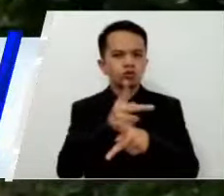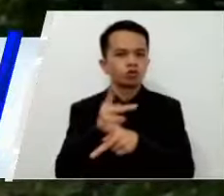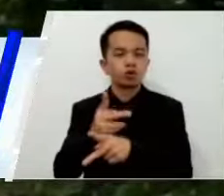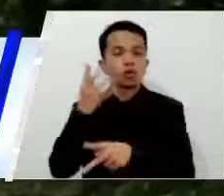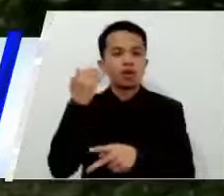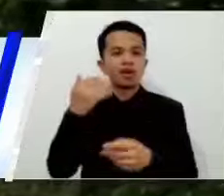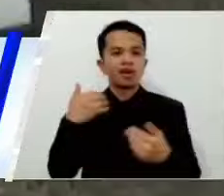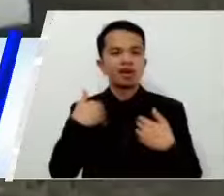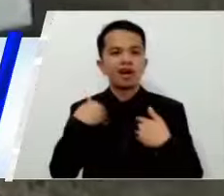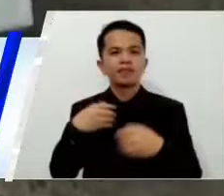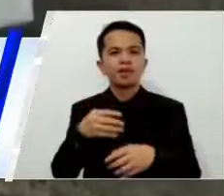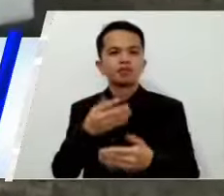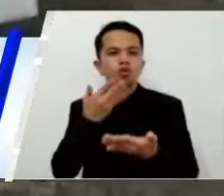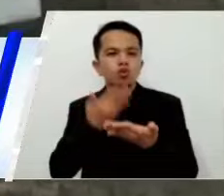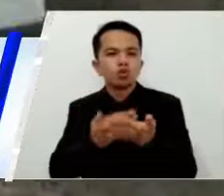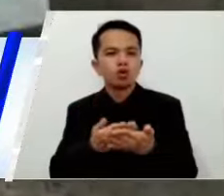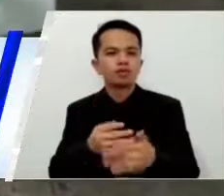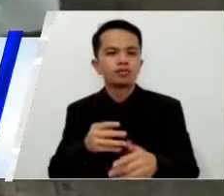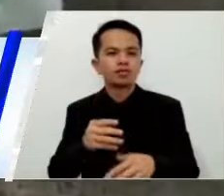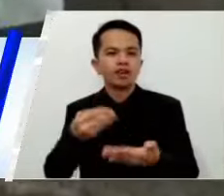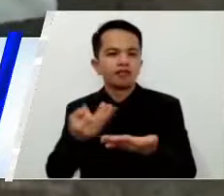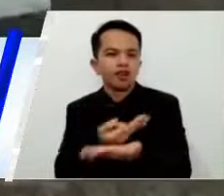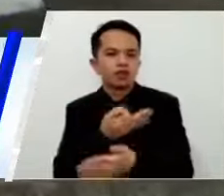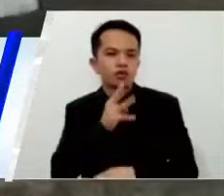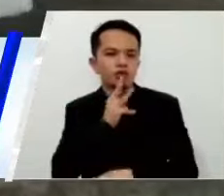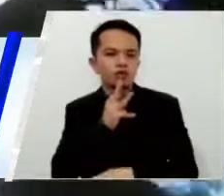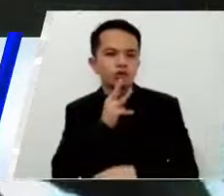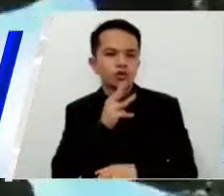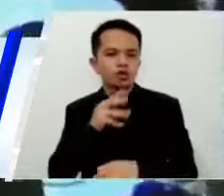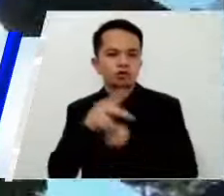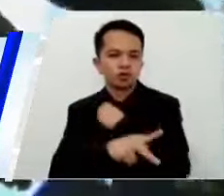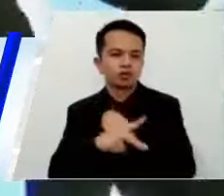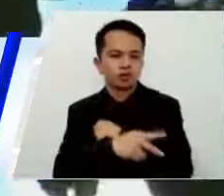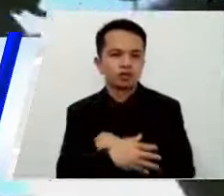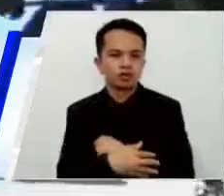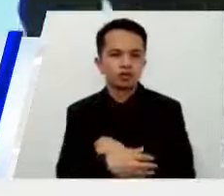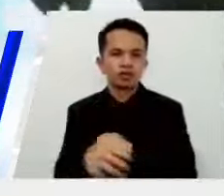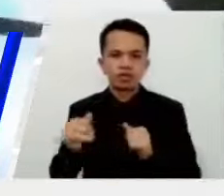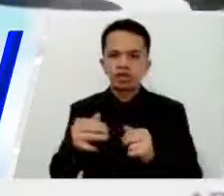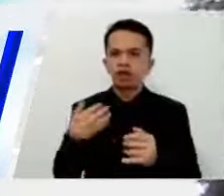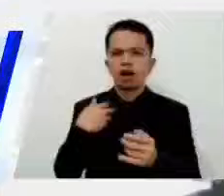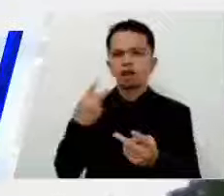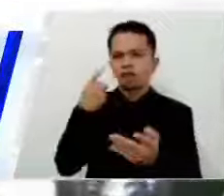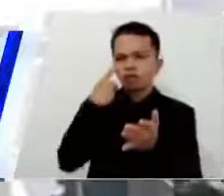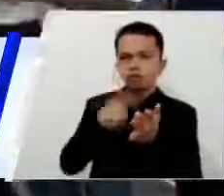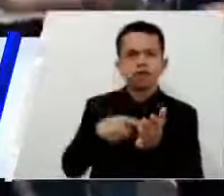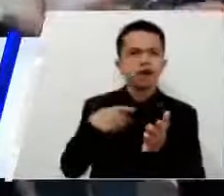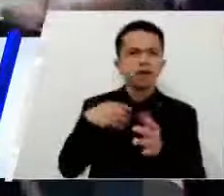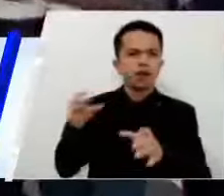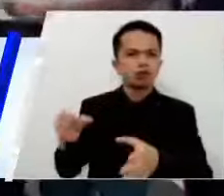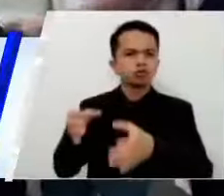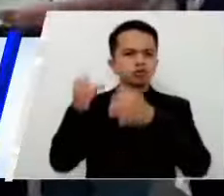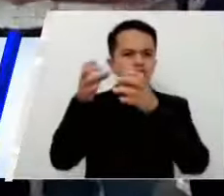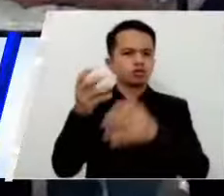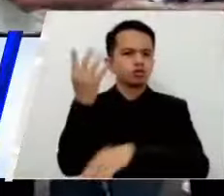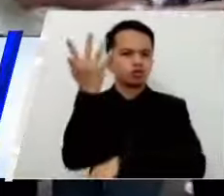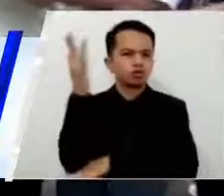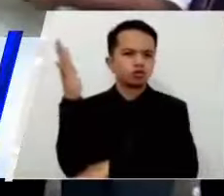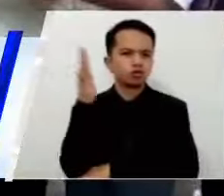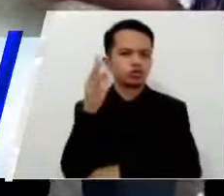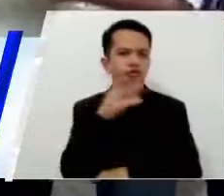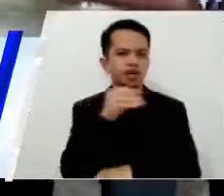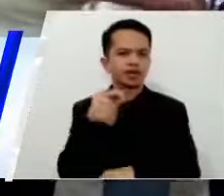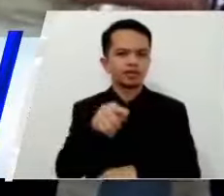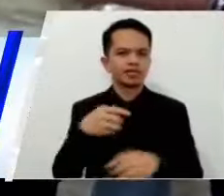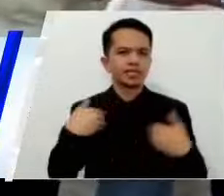buong probinsya. Hanggang sa ngayon buo at makikita pa ang mga malalaking puno at mga hayop. Ginawaran na rin ito ng